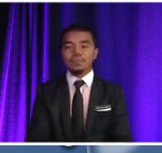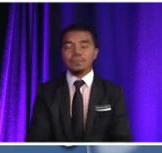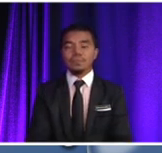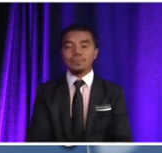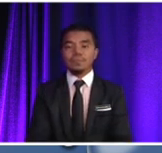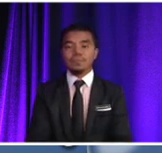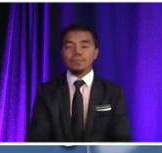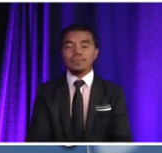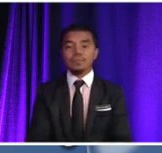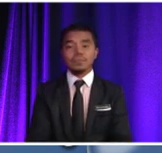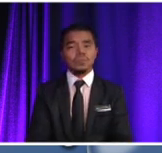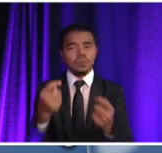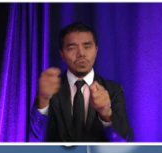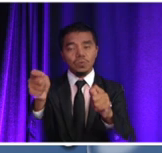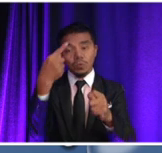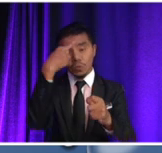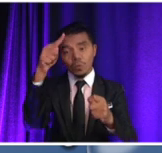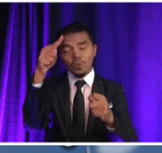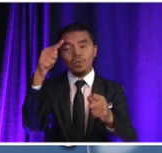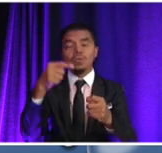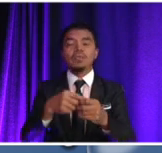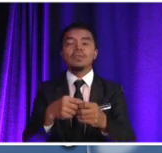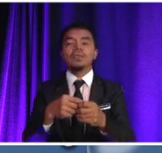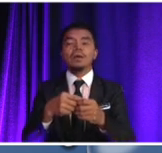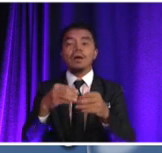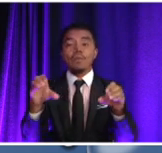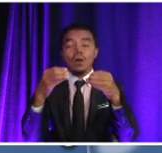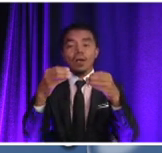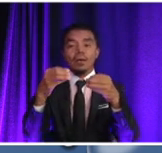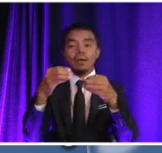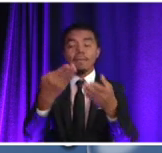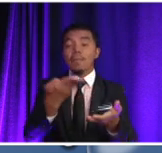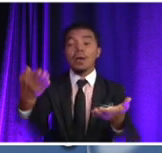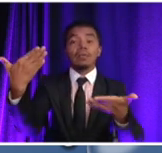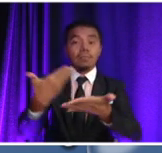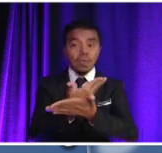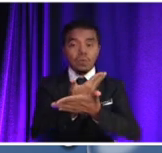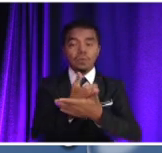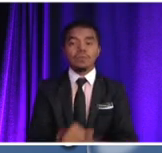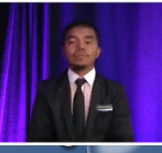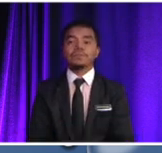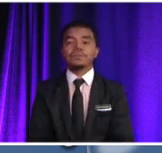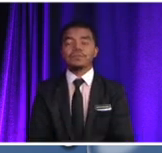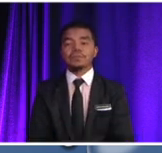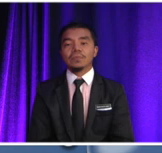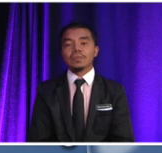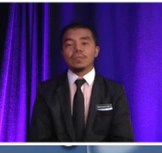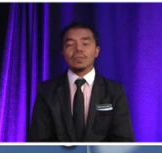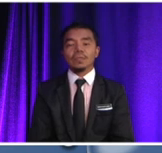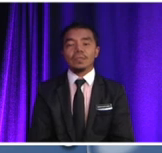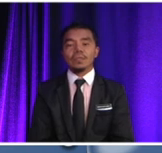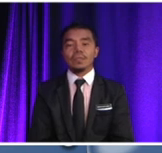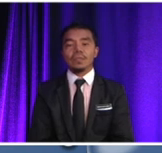mencoba menghasilkan produk baru yang lebih bernilai dan menjual semula untuk mendapatkan keuntungan serta memberi faedah kepada